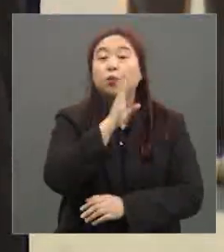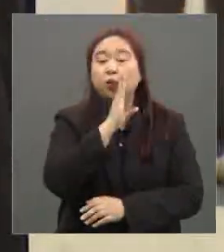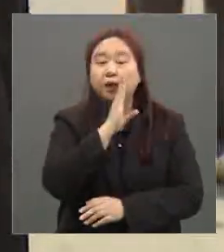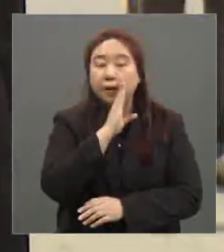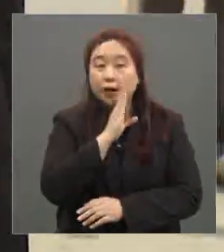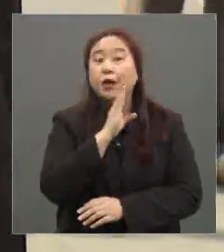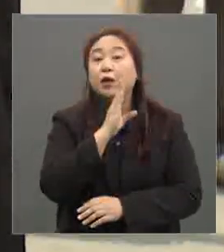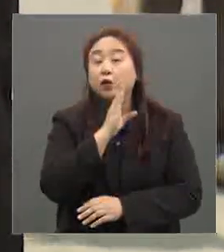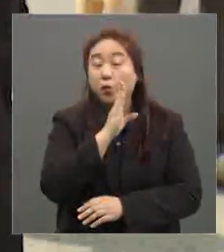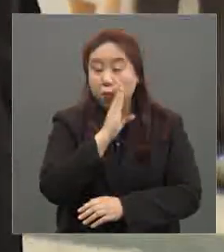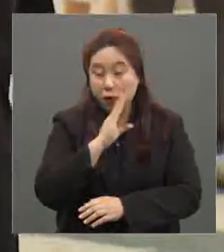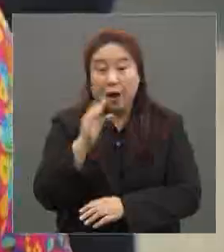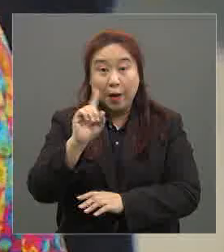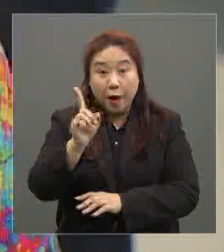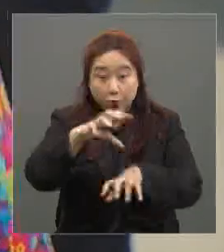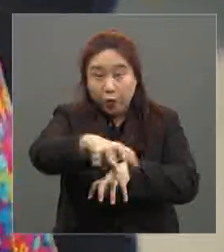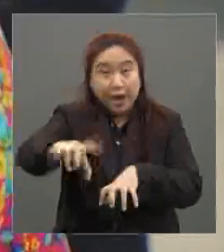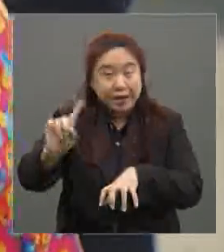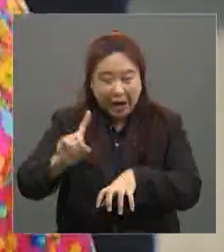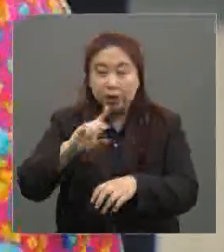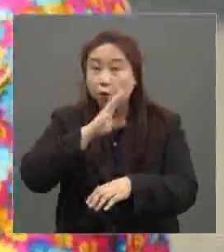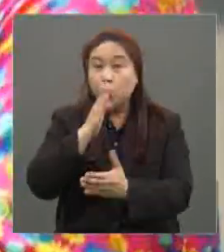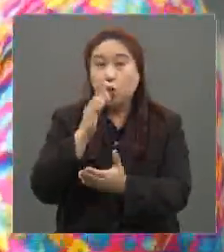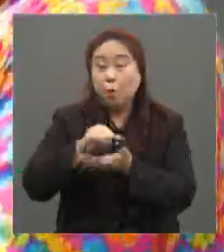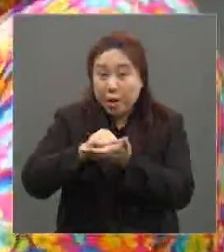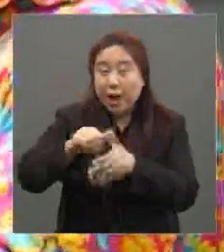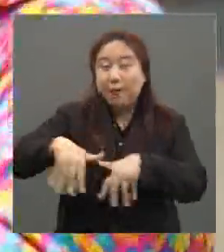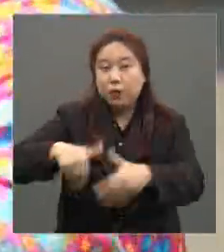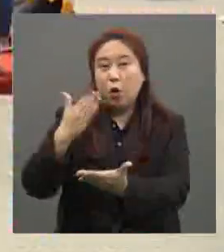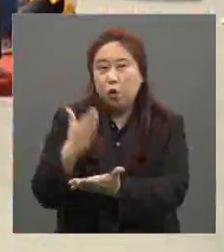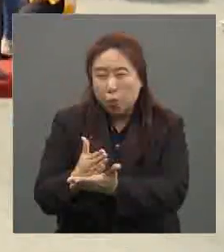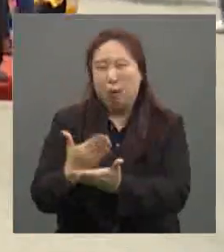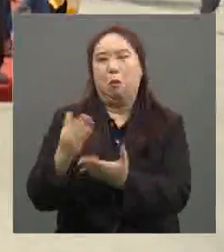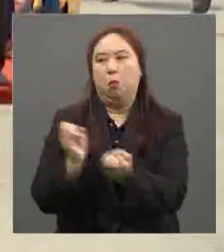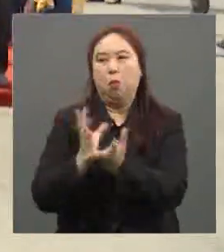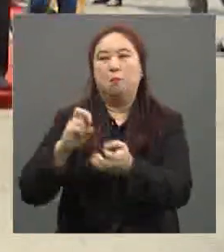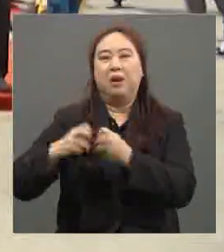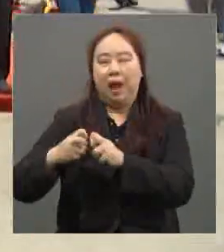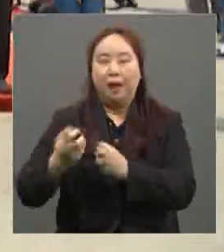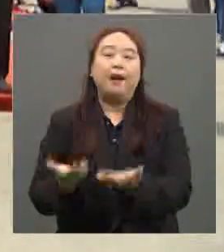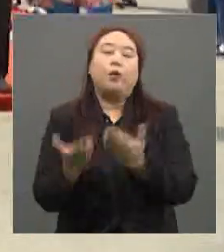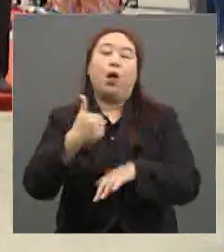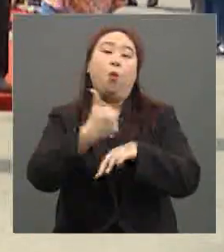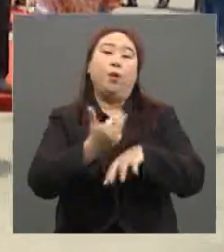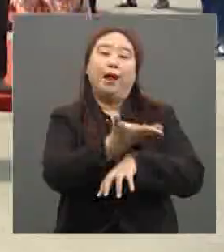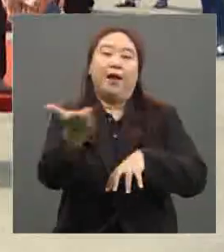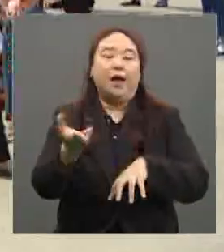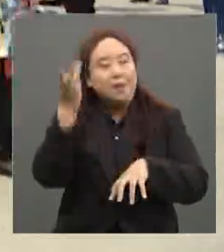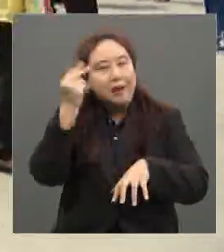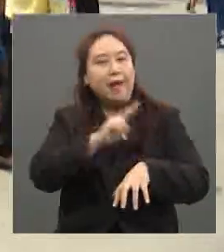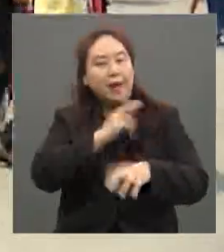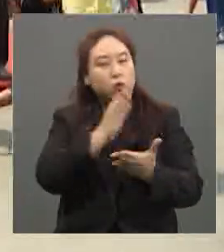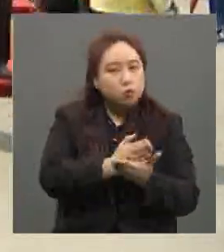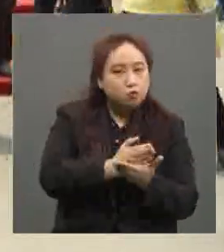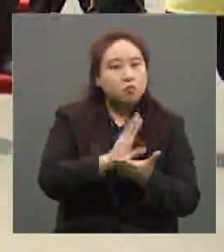การตามที่เห็นสมควรค่ะส่วนรัฐวิสาหกิจสถาบันการเงินและภาคเอกชนก็ให้รัฐวิสาหกิจแต่ละแห่งธนาคารแห่ง